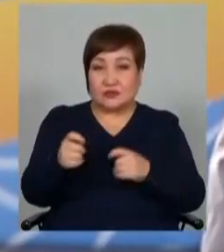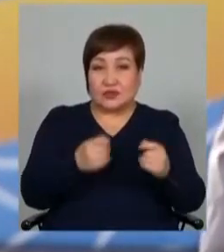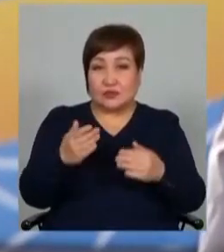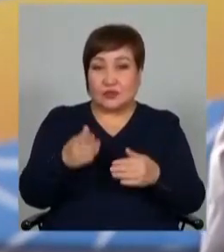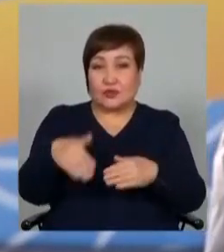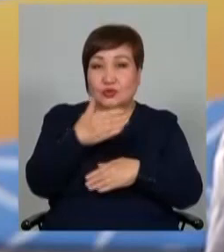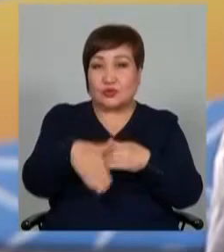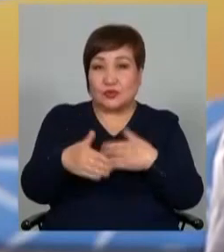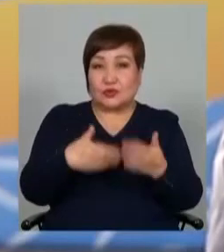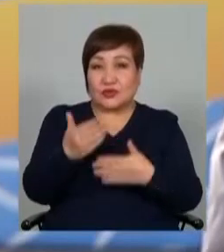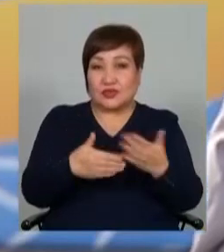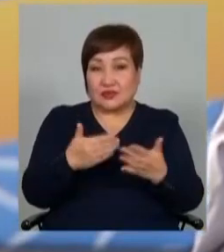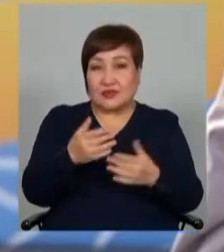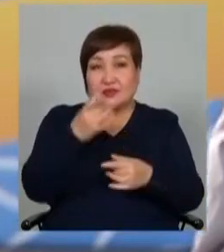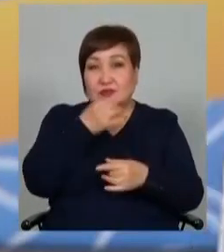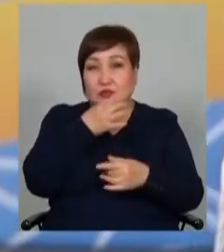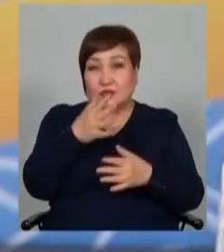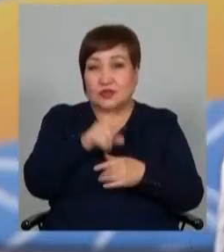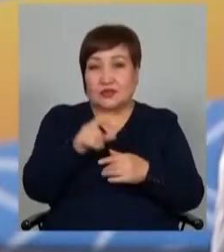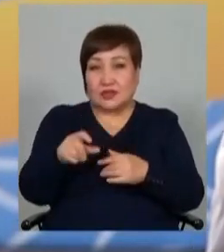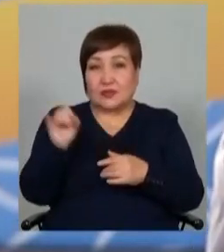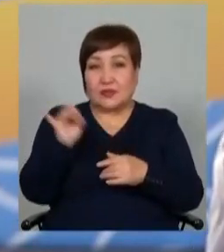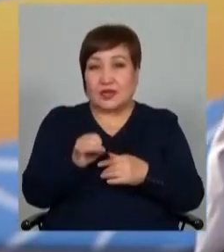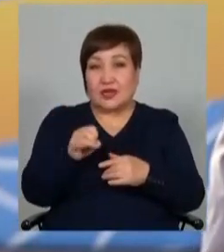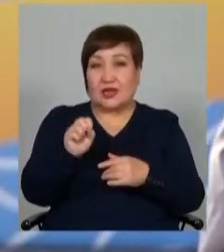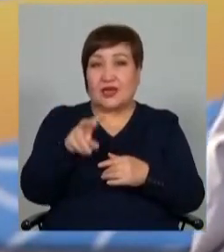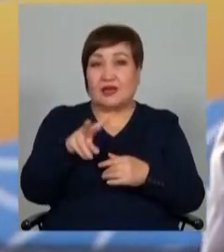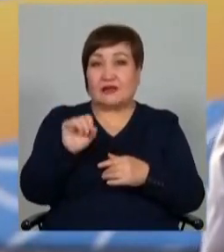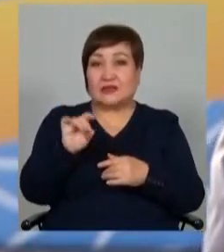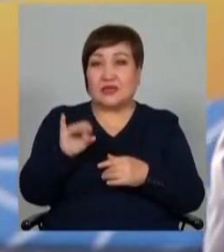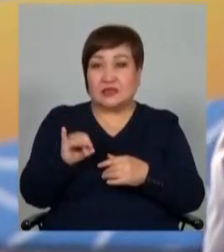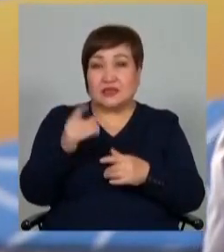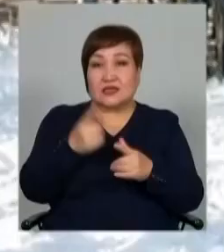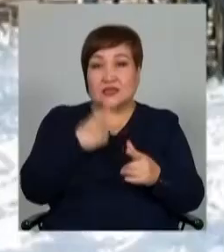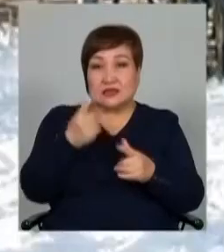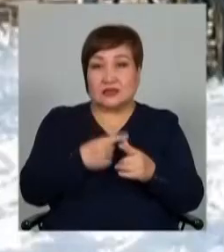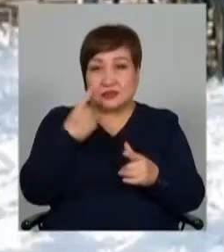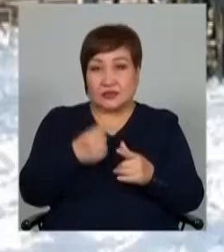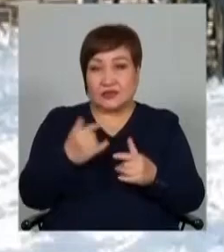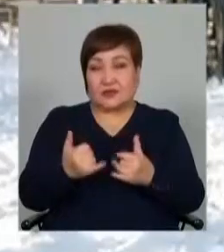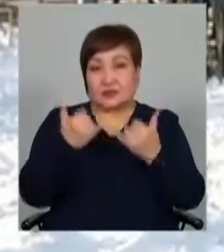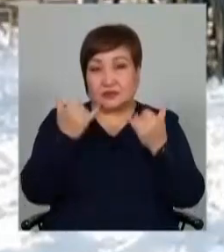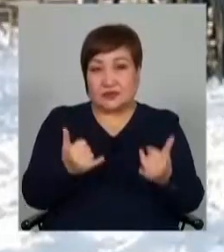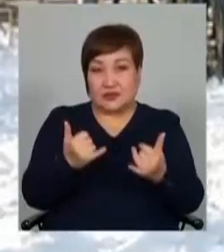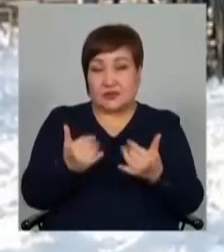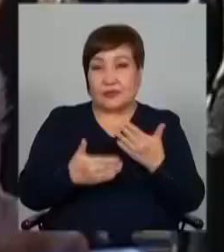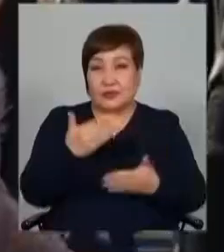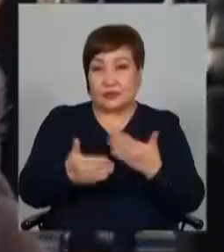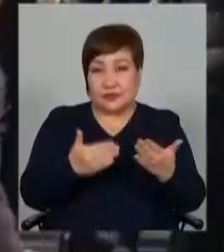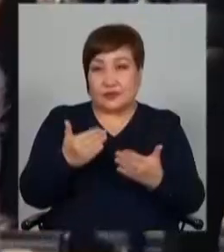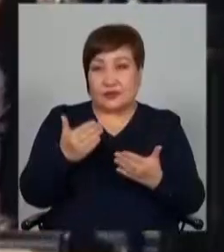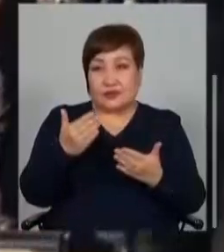өрен Ыбырай Алтынсариннің ұлт ұстазының есімін ұлықтап өтеді деген сенімде. Орыстың классик